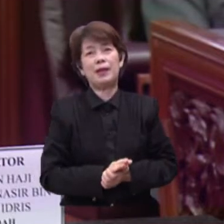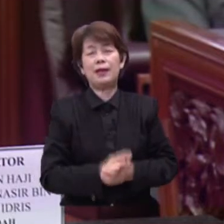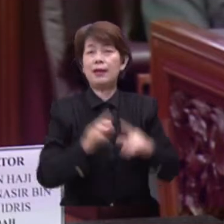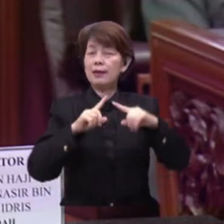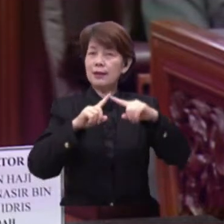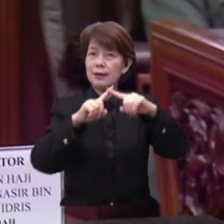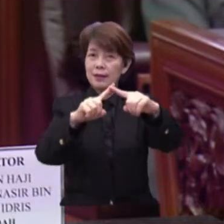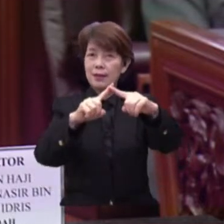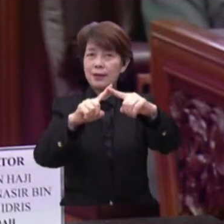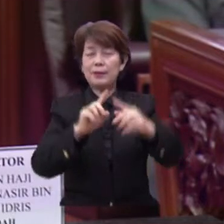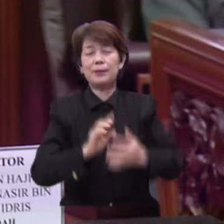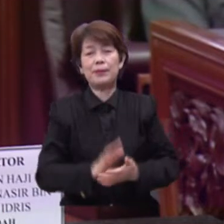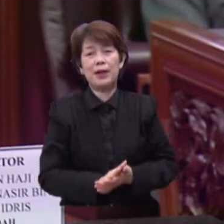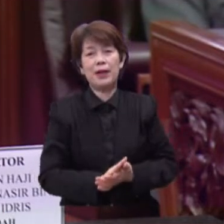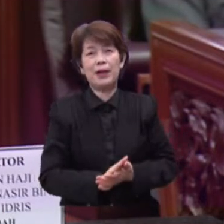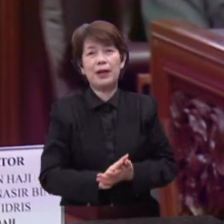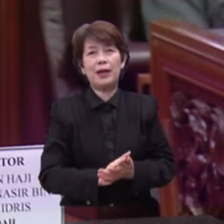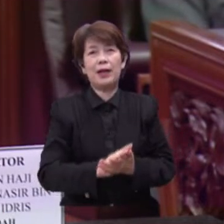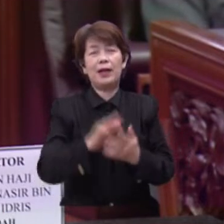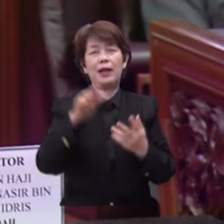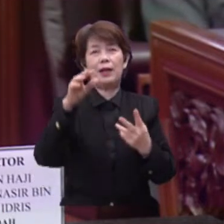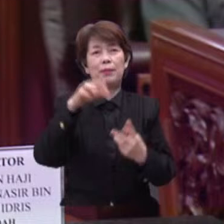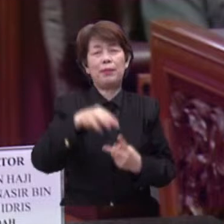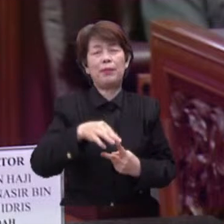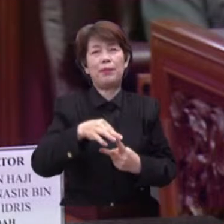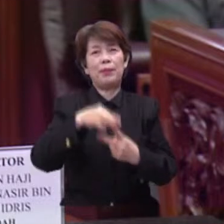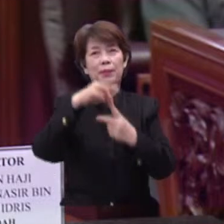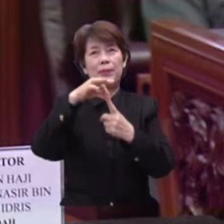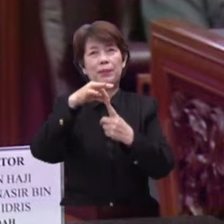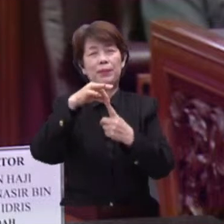atas pelantikan sebagai yang